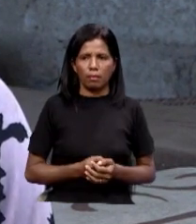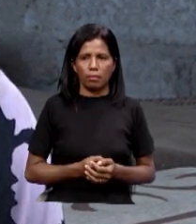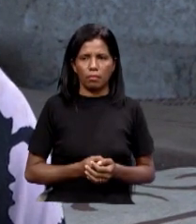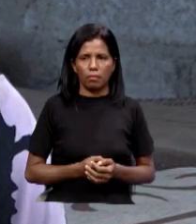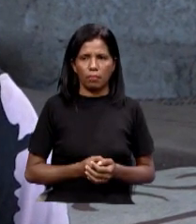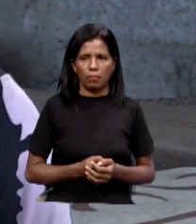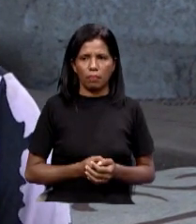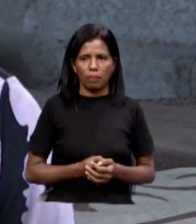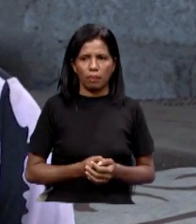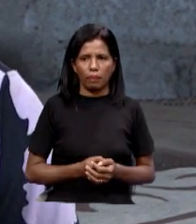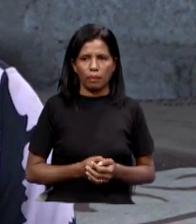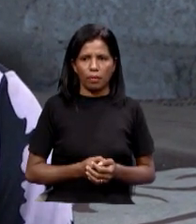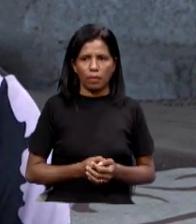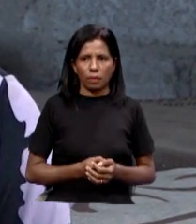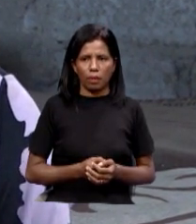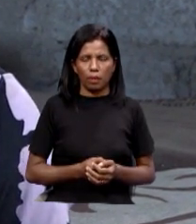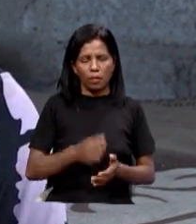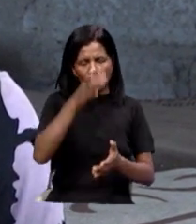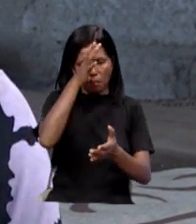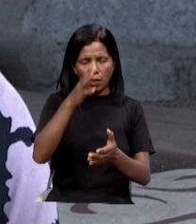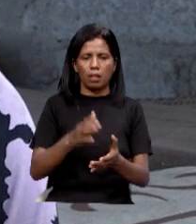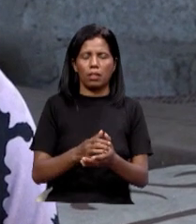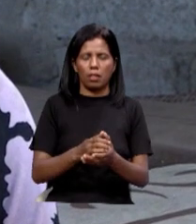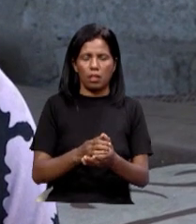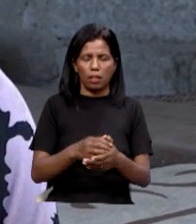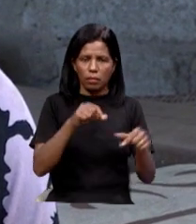Tur mata bin tan saya dah nyaman hasan eta.